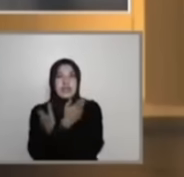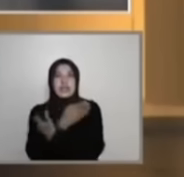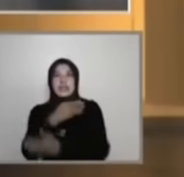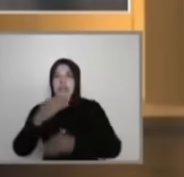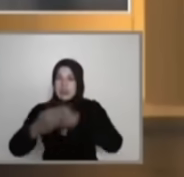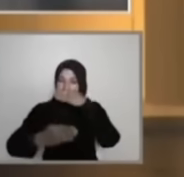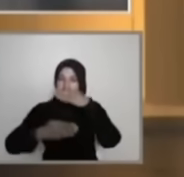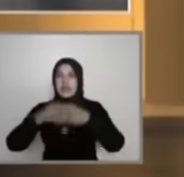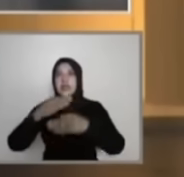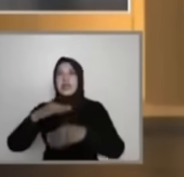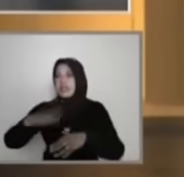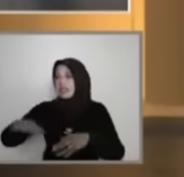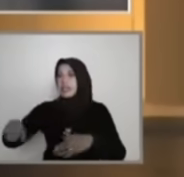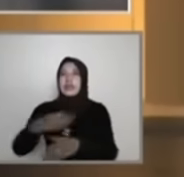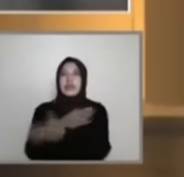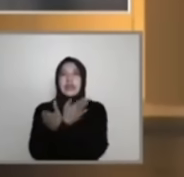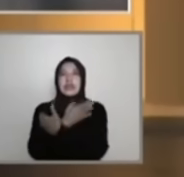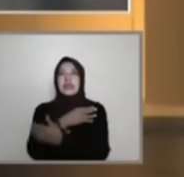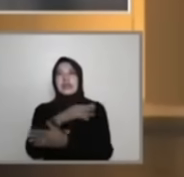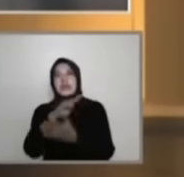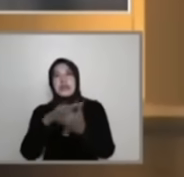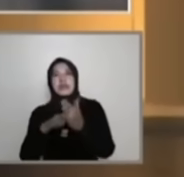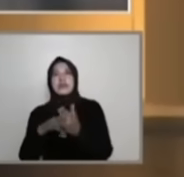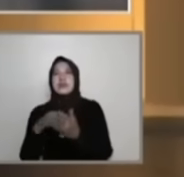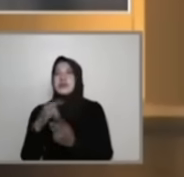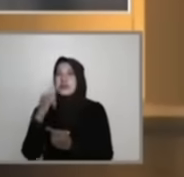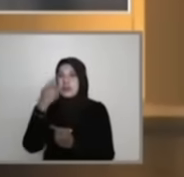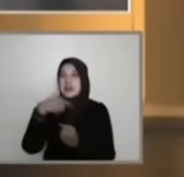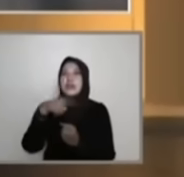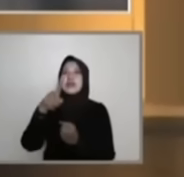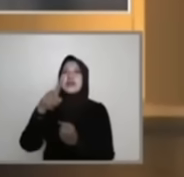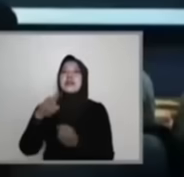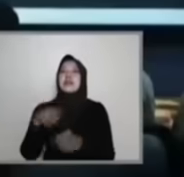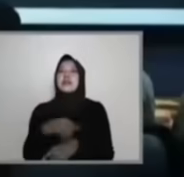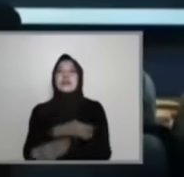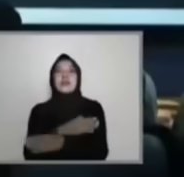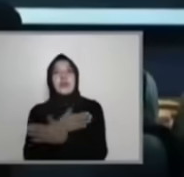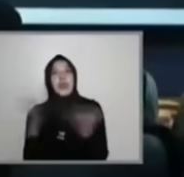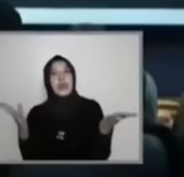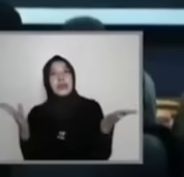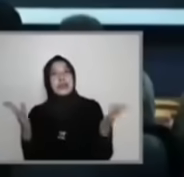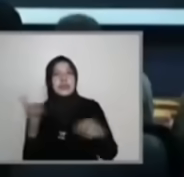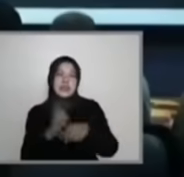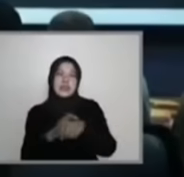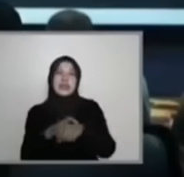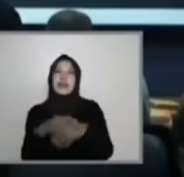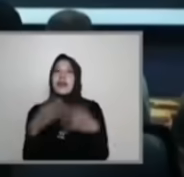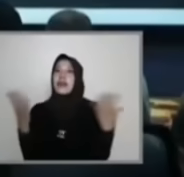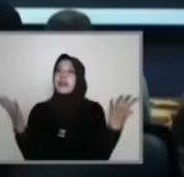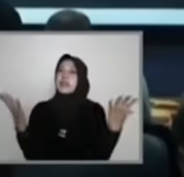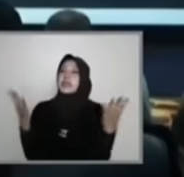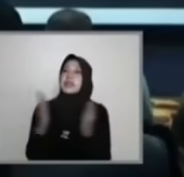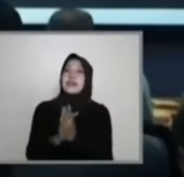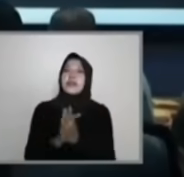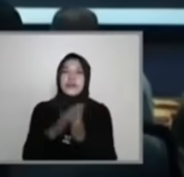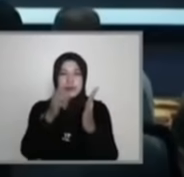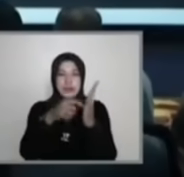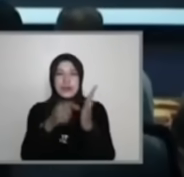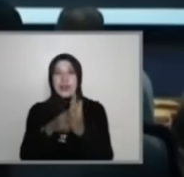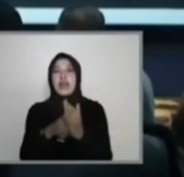tingkat kualitas daripada anak-anak Aceh di bidang tersebut baik, akan membaik. Habis. Terima kasih. Berikutnya pasangan calon nomor urut